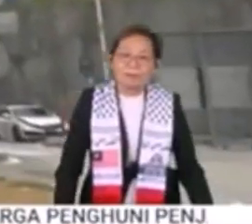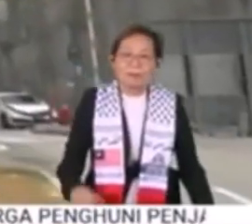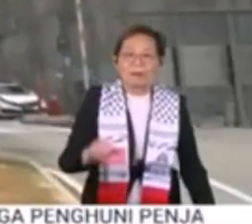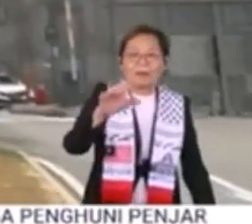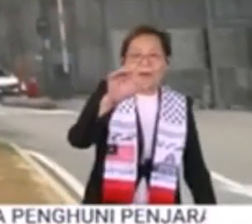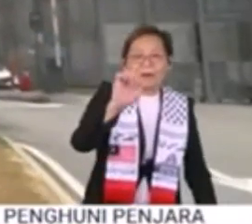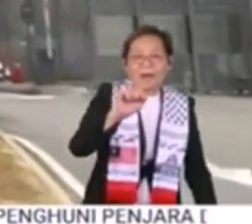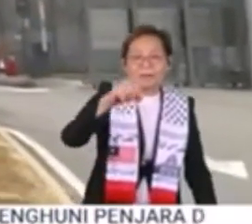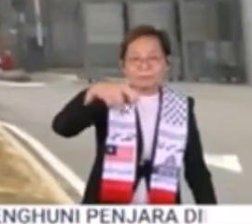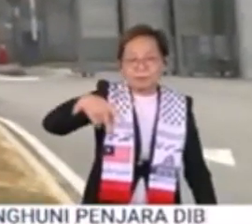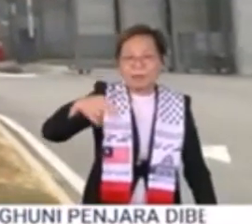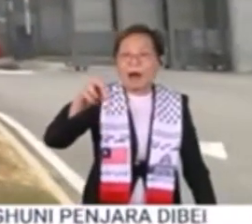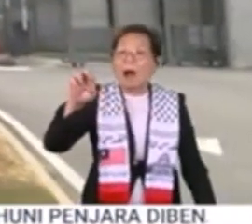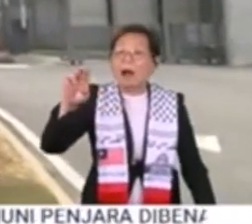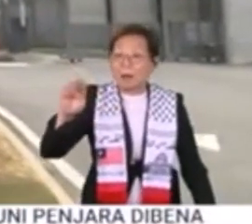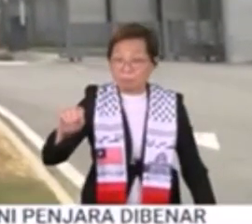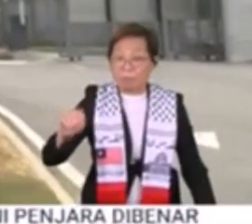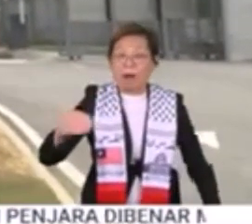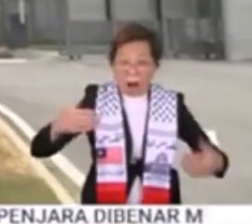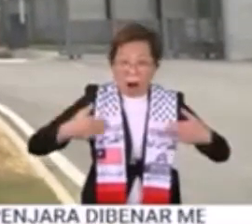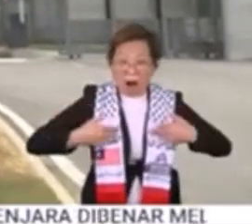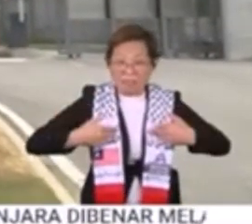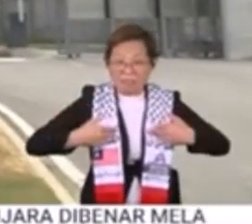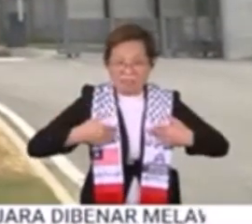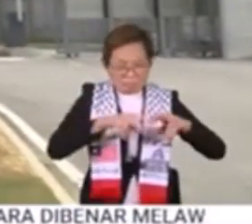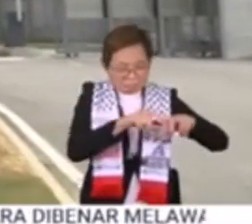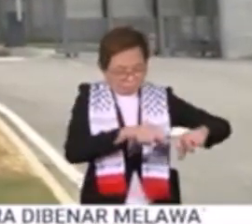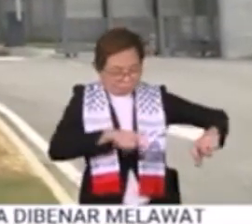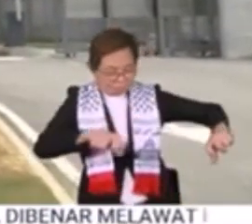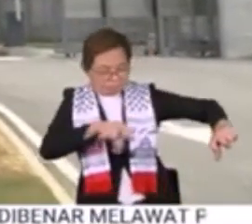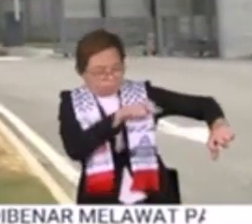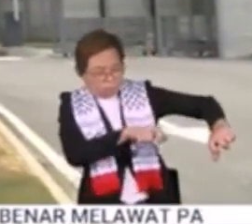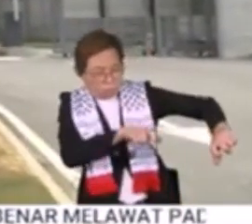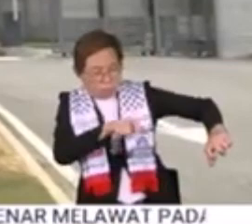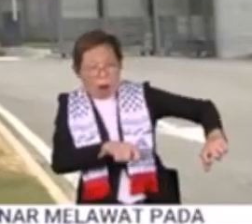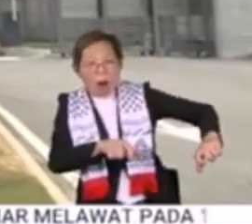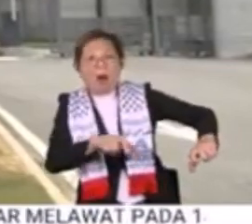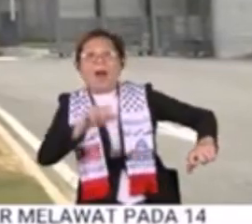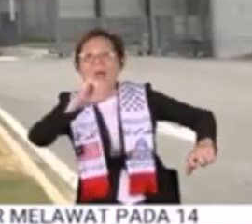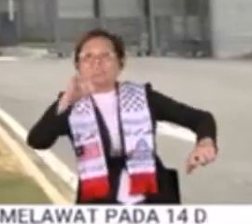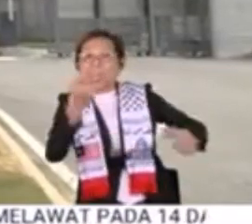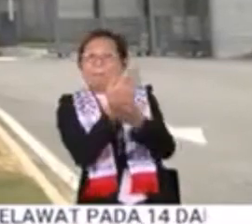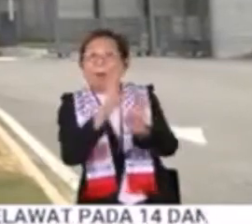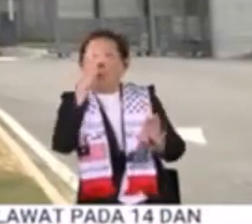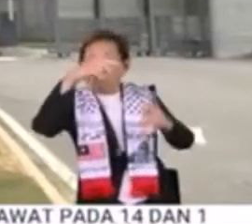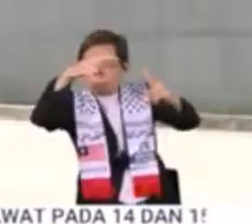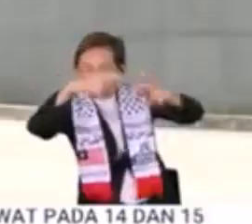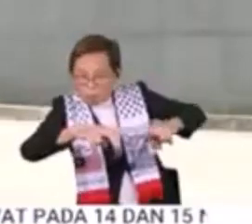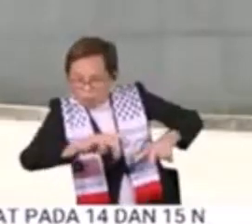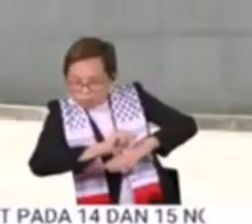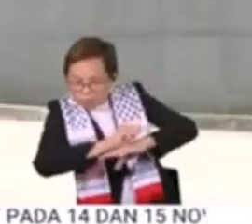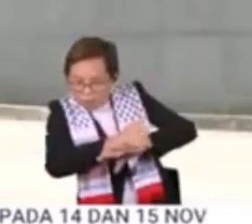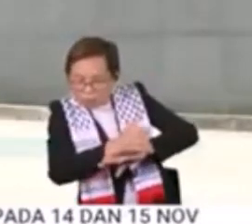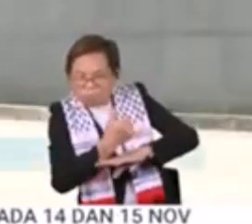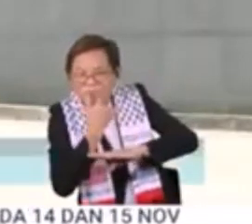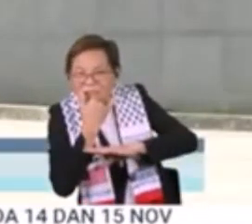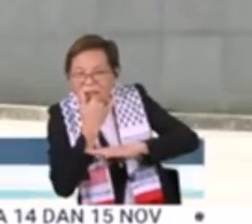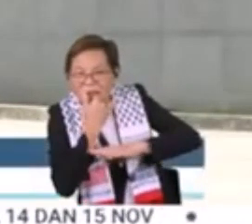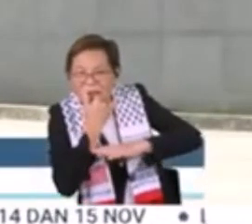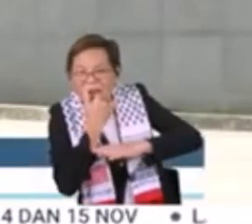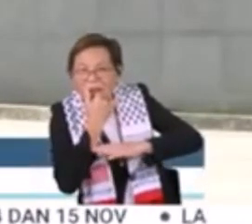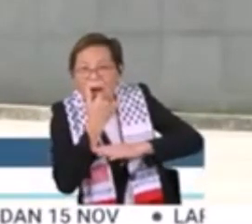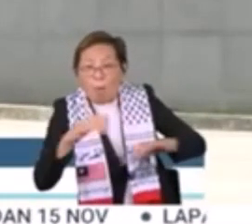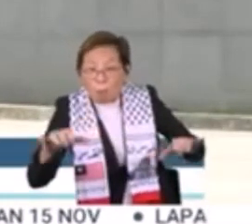Suruhanjaya Pencegahan Rasuah Malaysia SPRM mempunyai panel jawatankuasa bebas sedia ada untuk menyiasat dakwaan salah laku